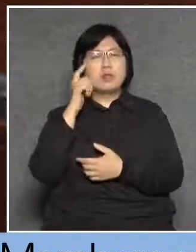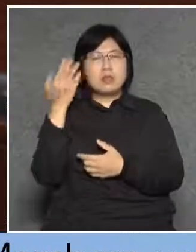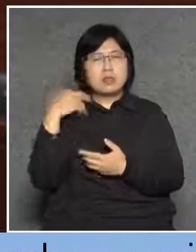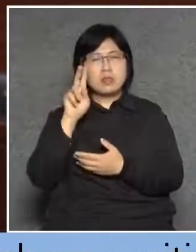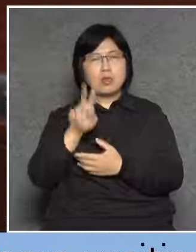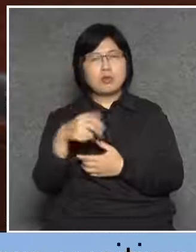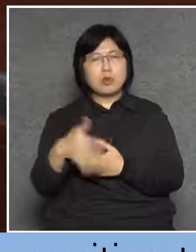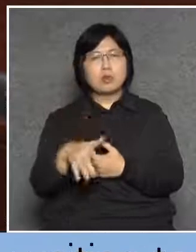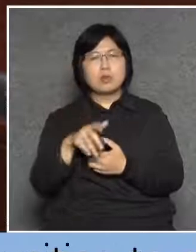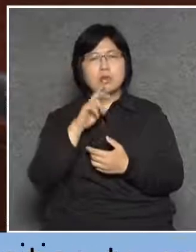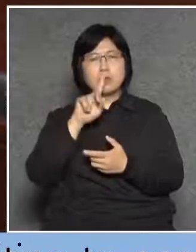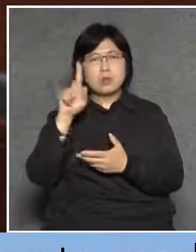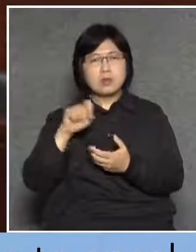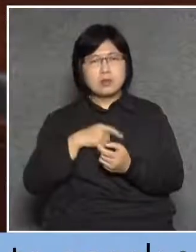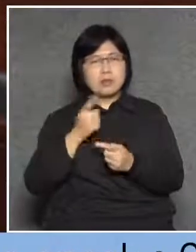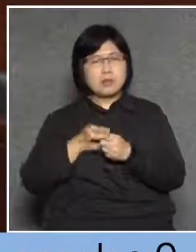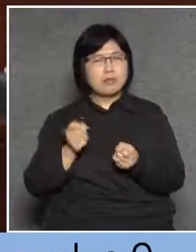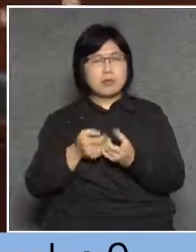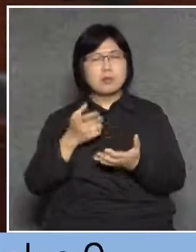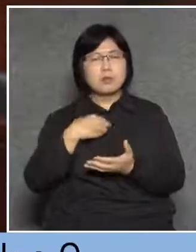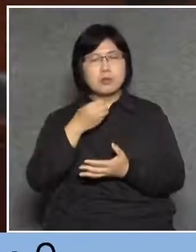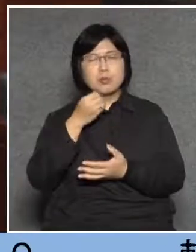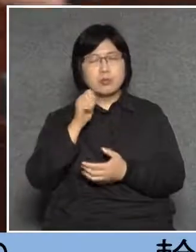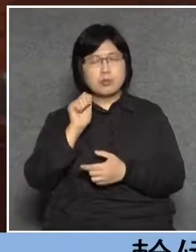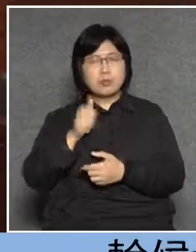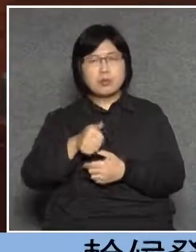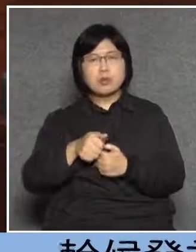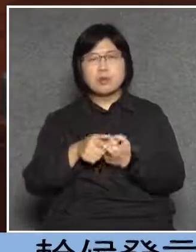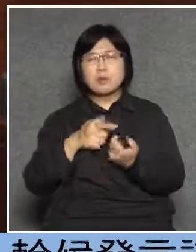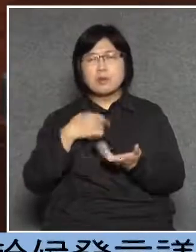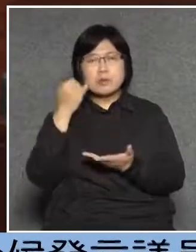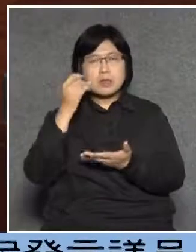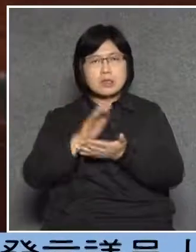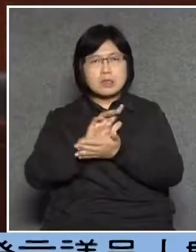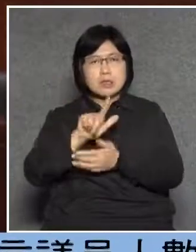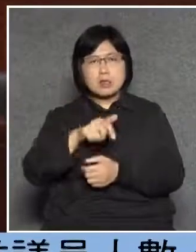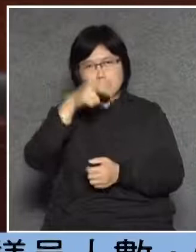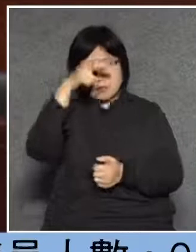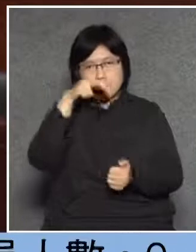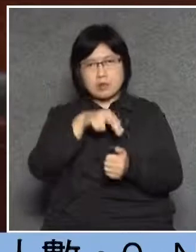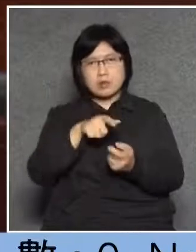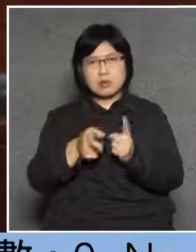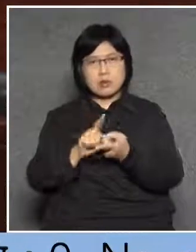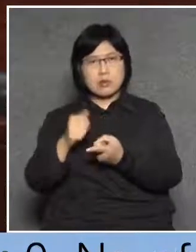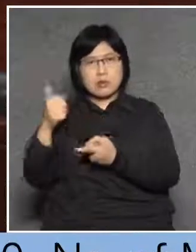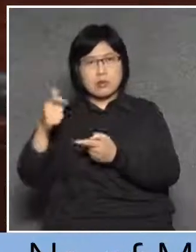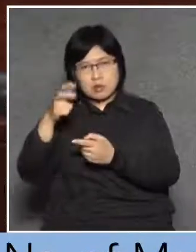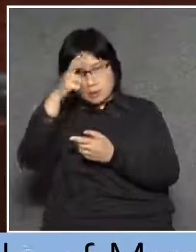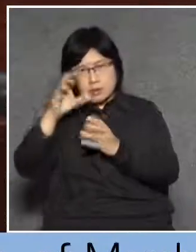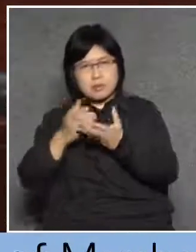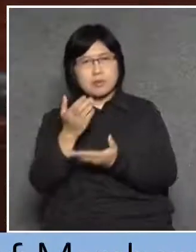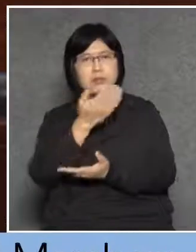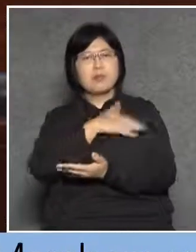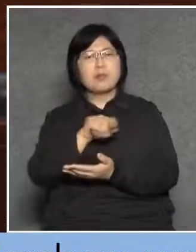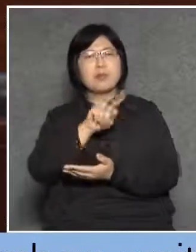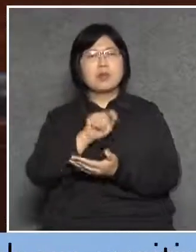到這個問題必然會出現的。我真的不明白一些這麼資深的政治人物，一個這麼代表性的政黨，可以完全漠視這些問